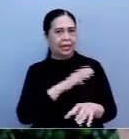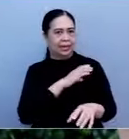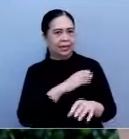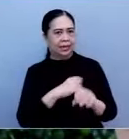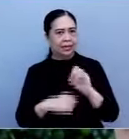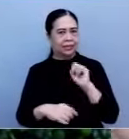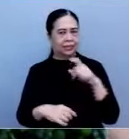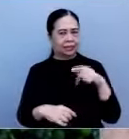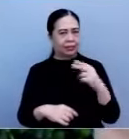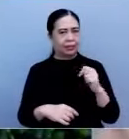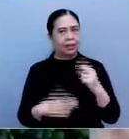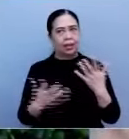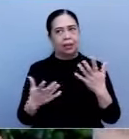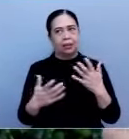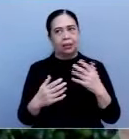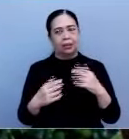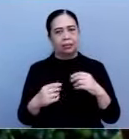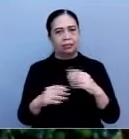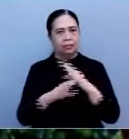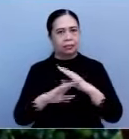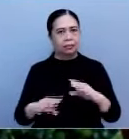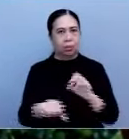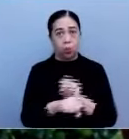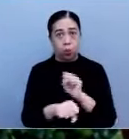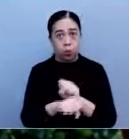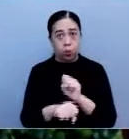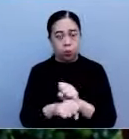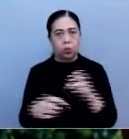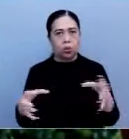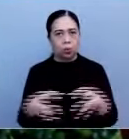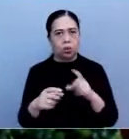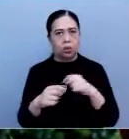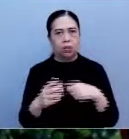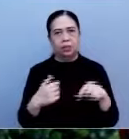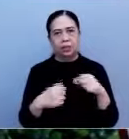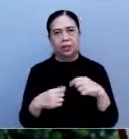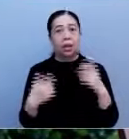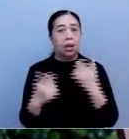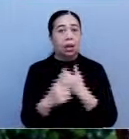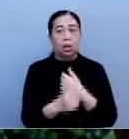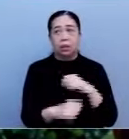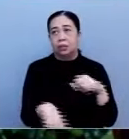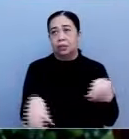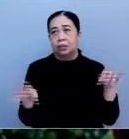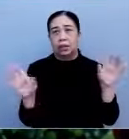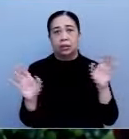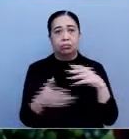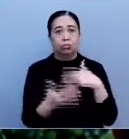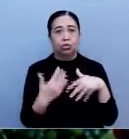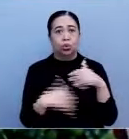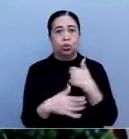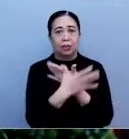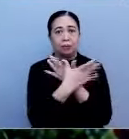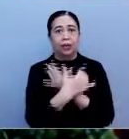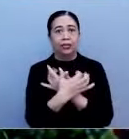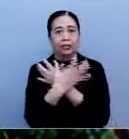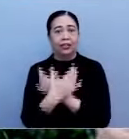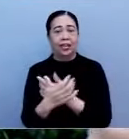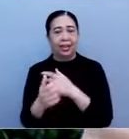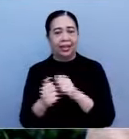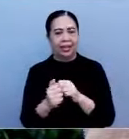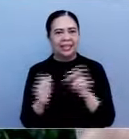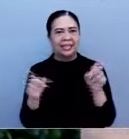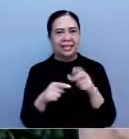tahimik talaga. Pero kapag nandiyan yung ano, work talaga kami. Pero kami social butterfly talaga kaming tatlo. Like pag may mga in